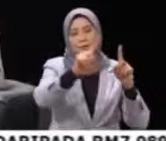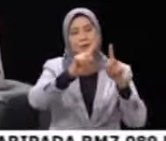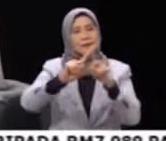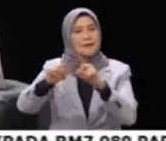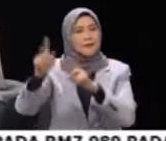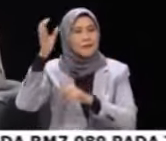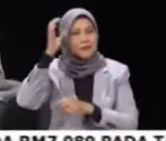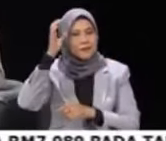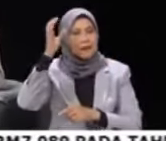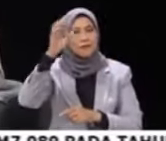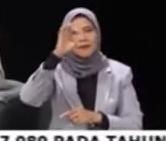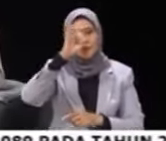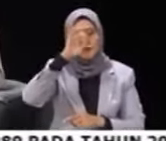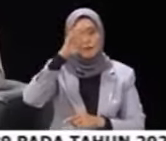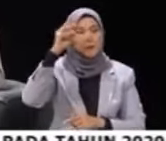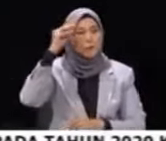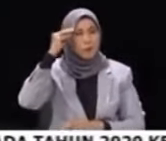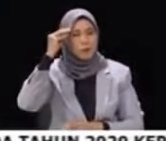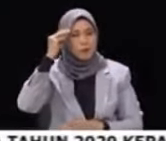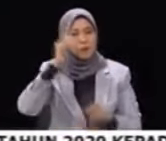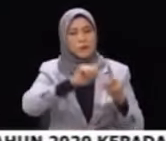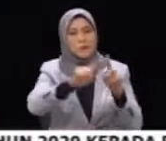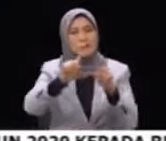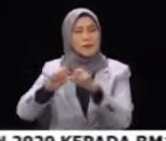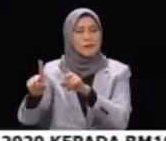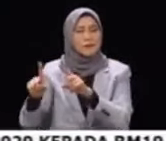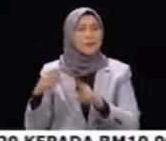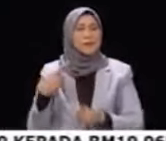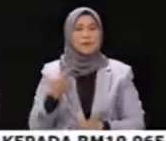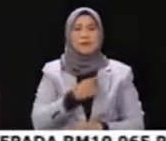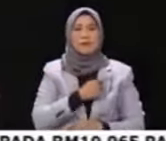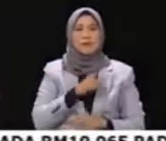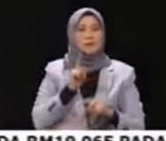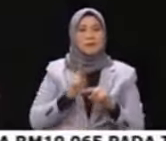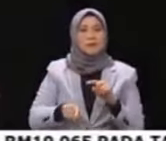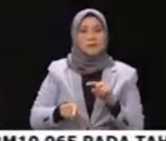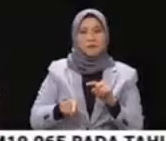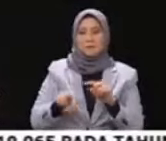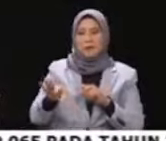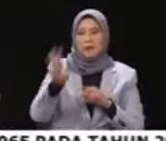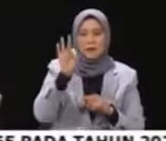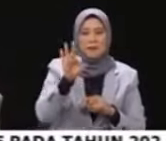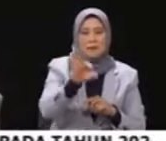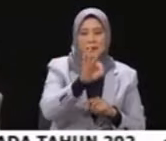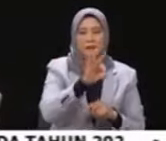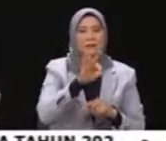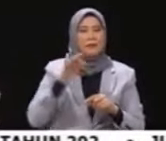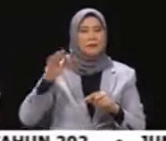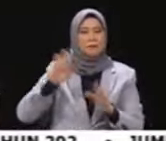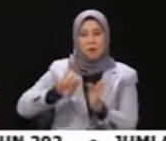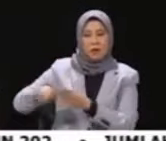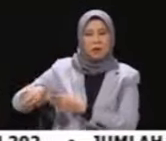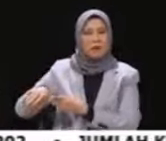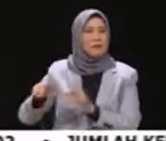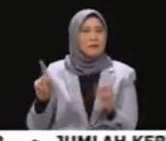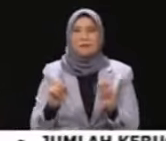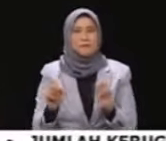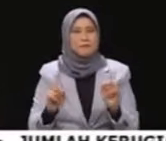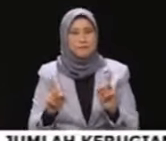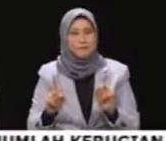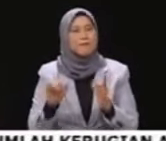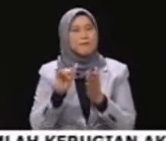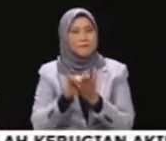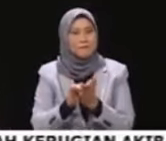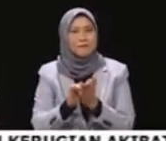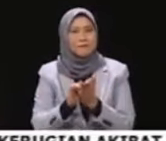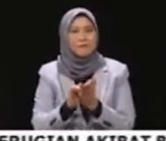masyarakat majmuk, yang kita tidak boleh untuk nak tolak dan kita nafikan. Ini kerana itu merupakan satu